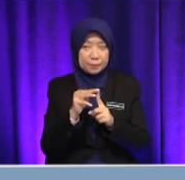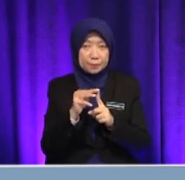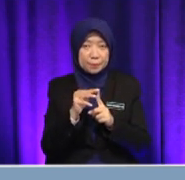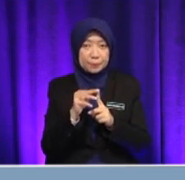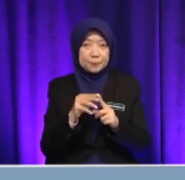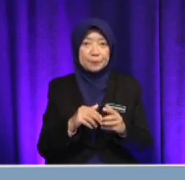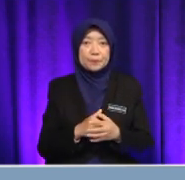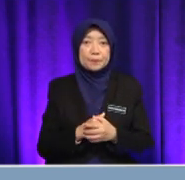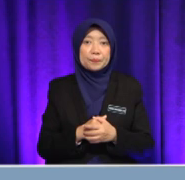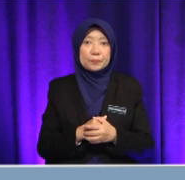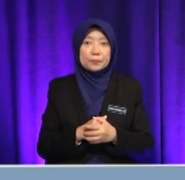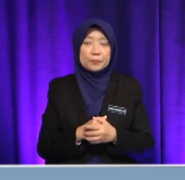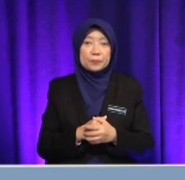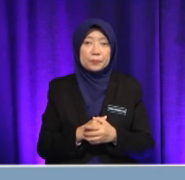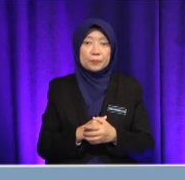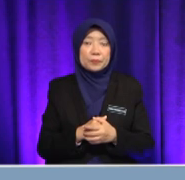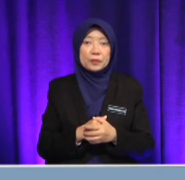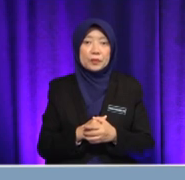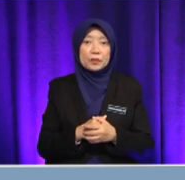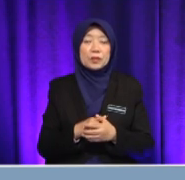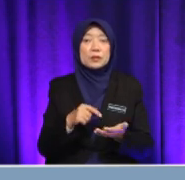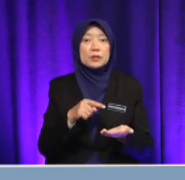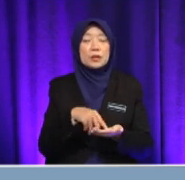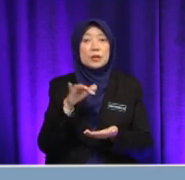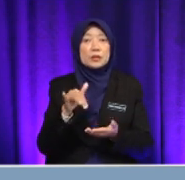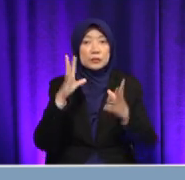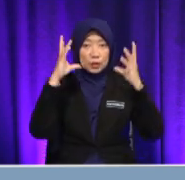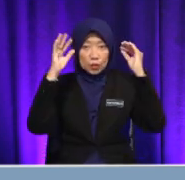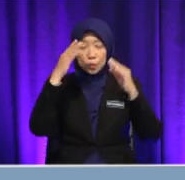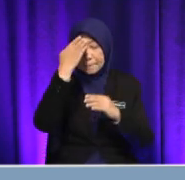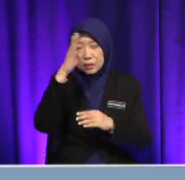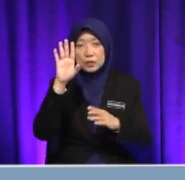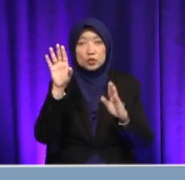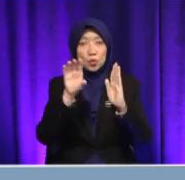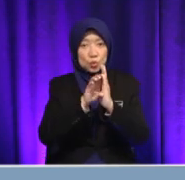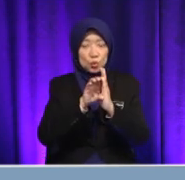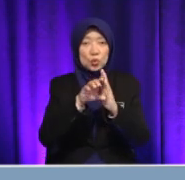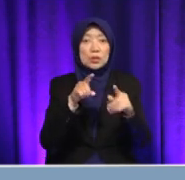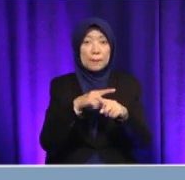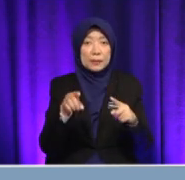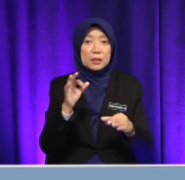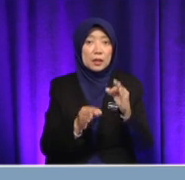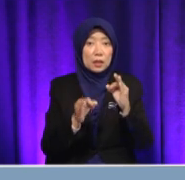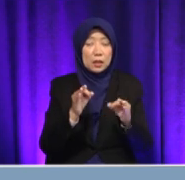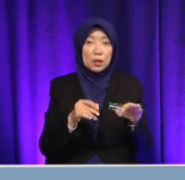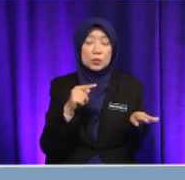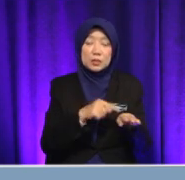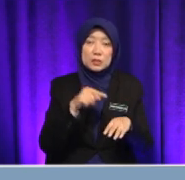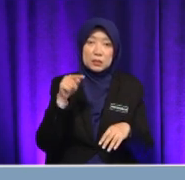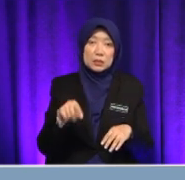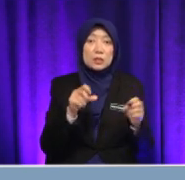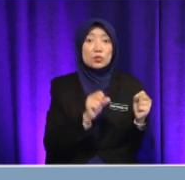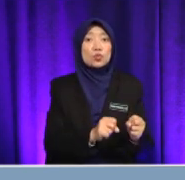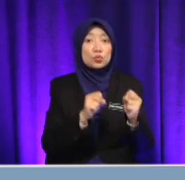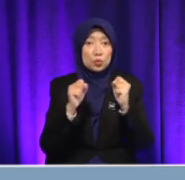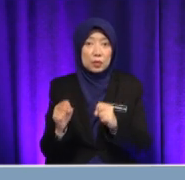ada ini yang bagi contoh lah oke kalau dekat sini oke susunan